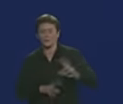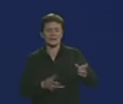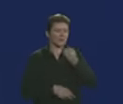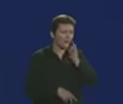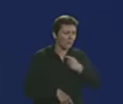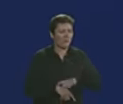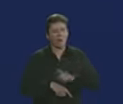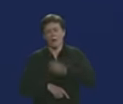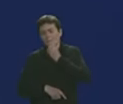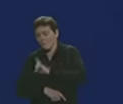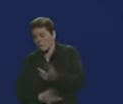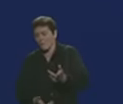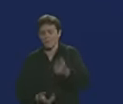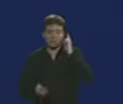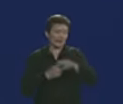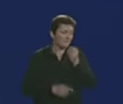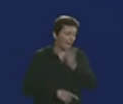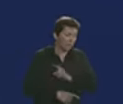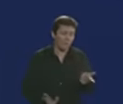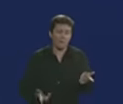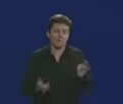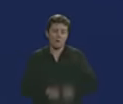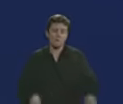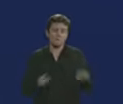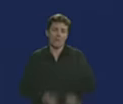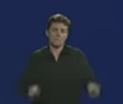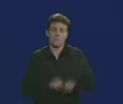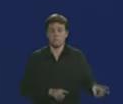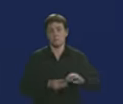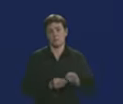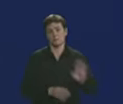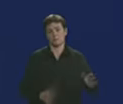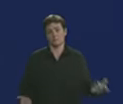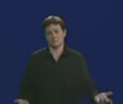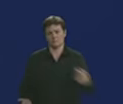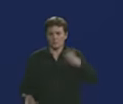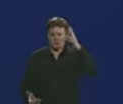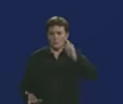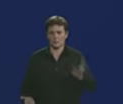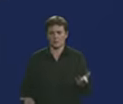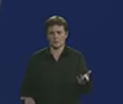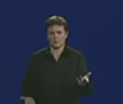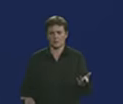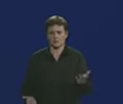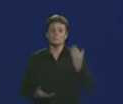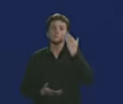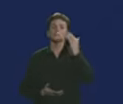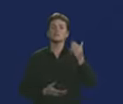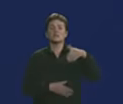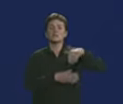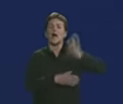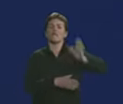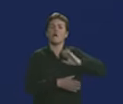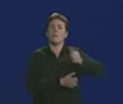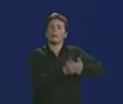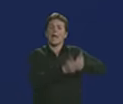heure. C'était pas le bon thème. Il y avait toujours un problème. Mais je ne comprends pas. Quand il s'agissait de discuter entre